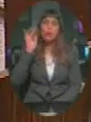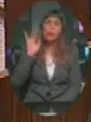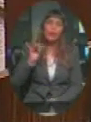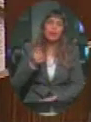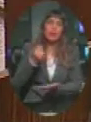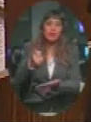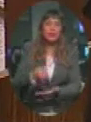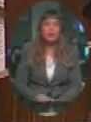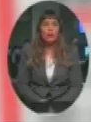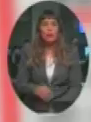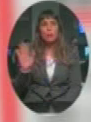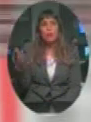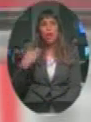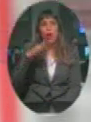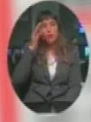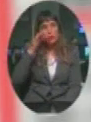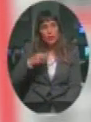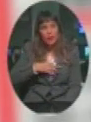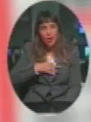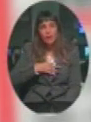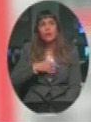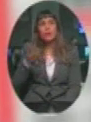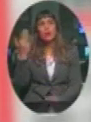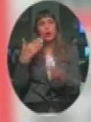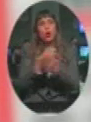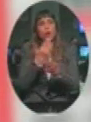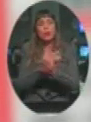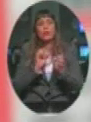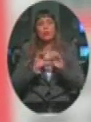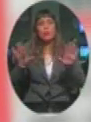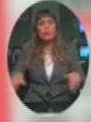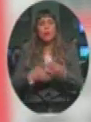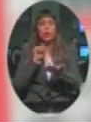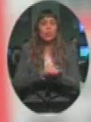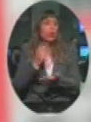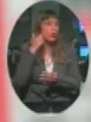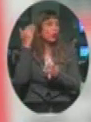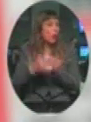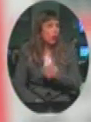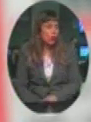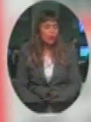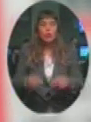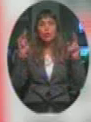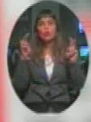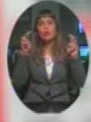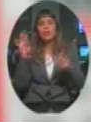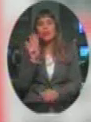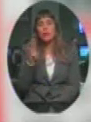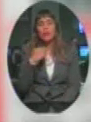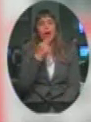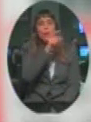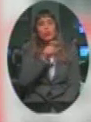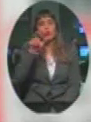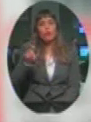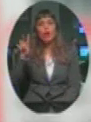מרמה שתפס את מרבית תשומת הלב בדבריהם היא הכותרת הזאת שפורסמה הבוקר בידיעות אחרונות, בצוטט נתניהו כי אומר לתושבי עמונה